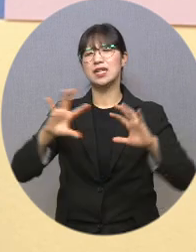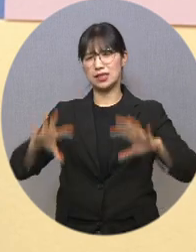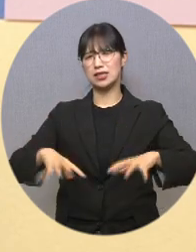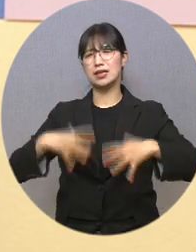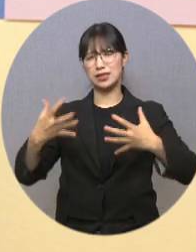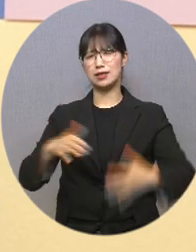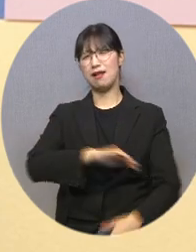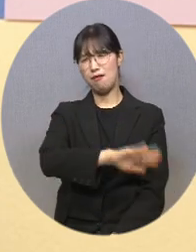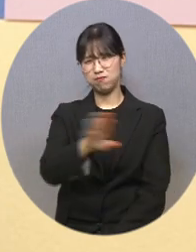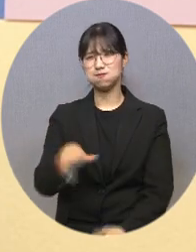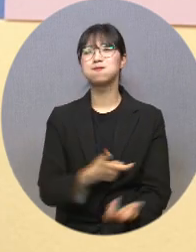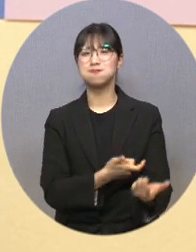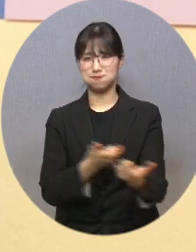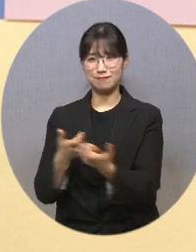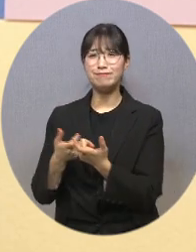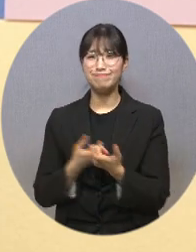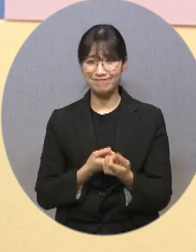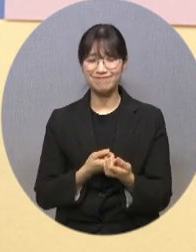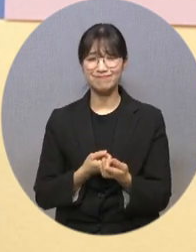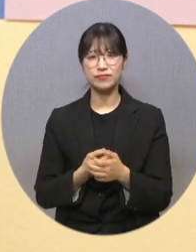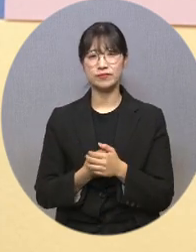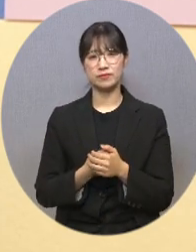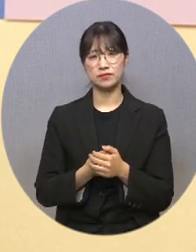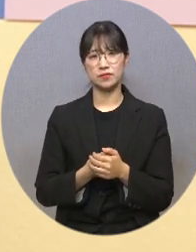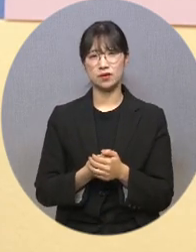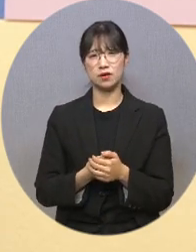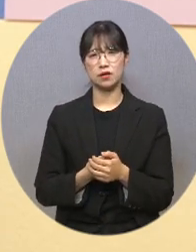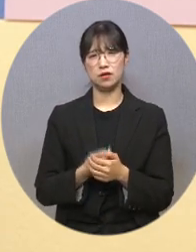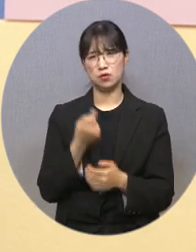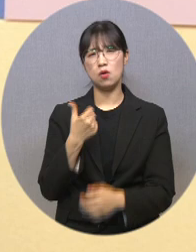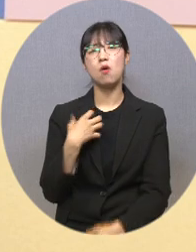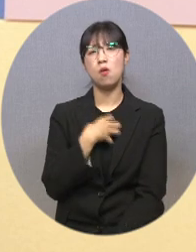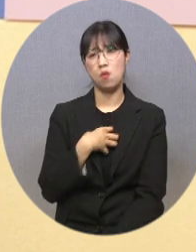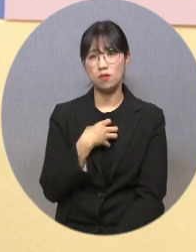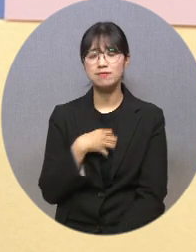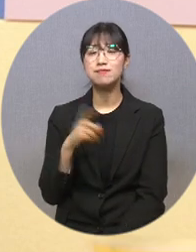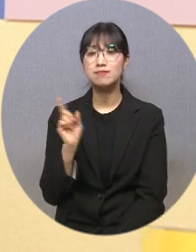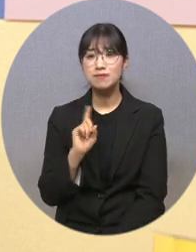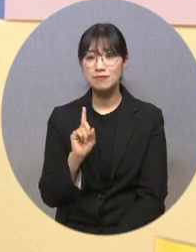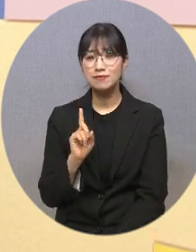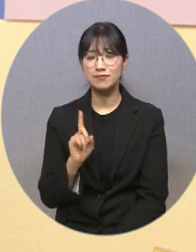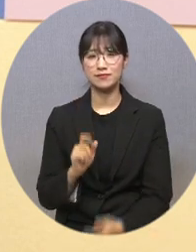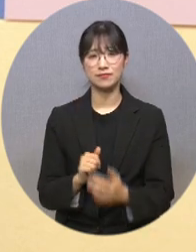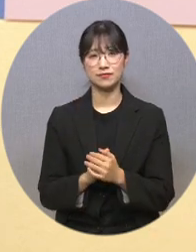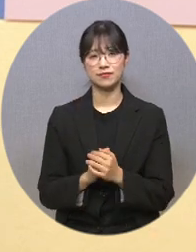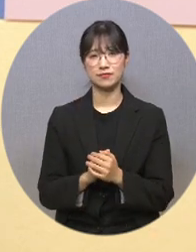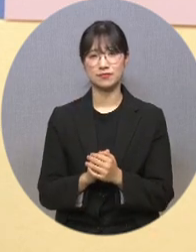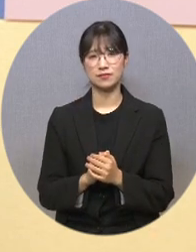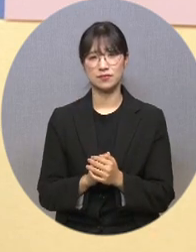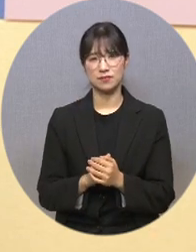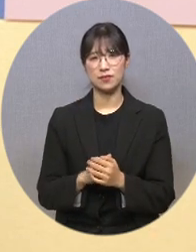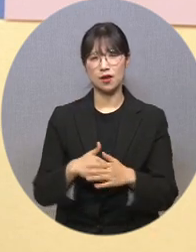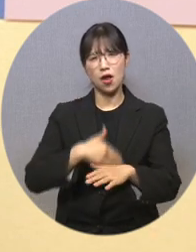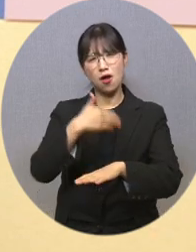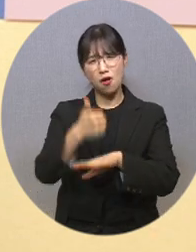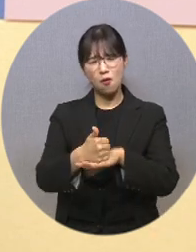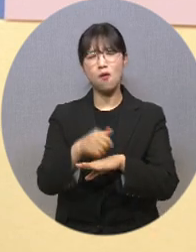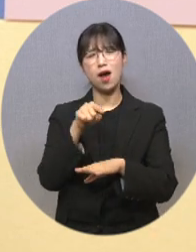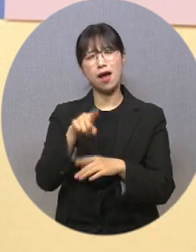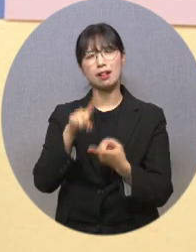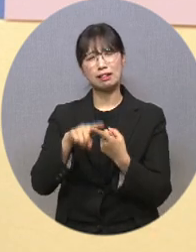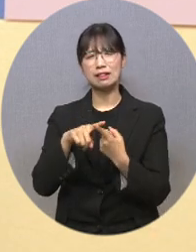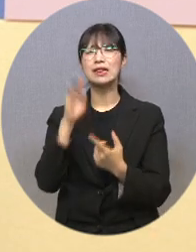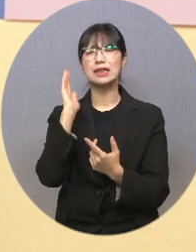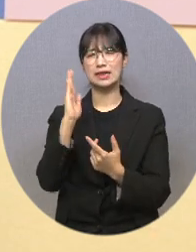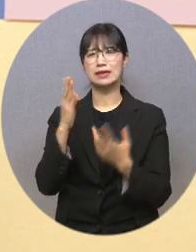세계적인 현상이거든요. 근데 이제 굉장히 우려스러운 게 좀 결과론적인 이야기들 요즘 많이